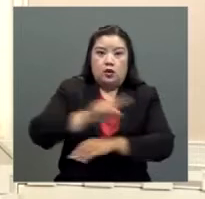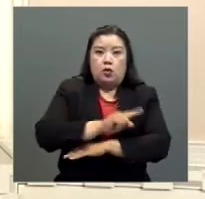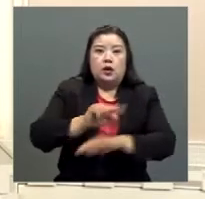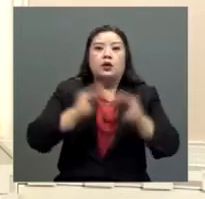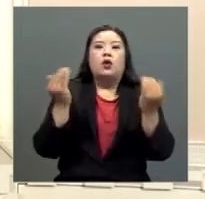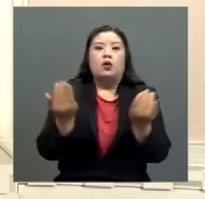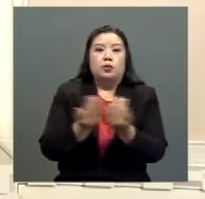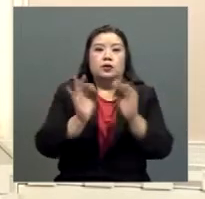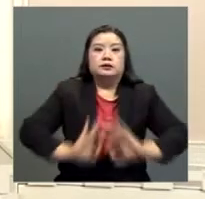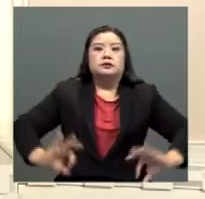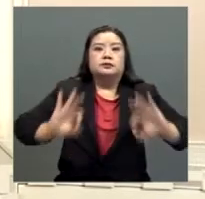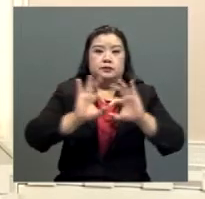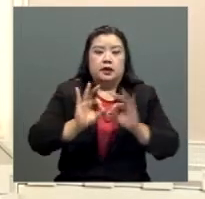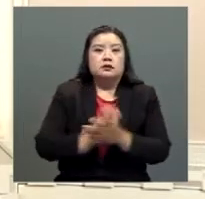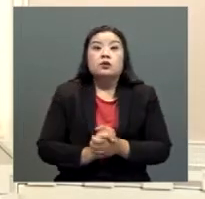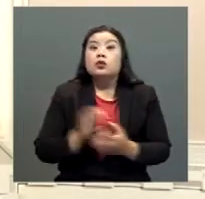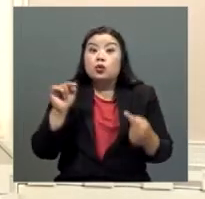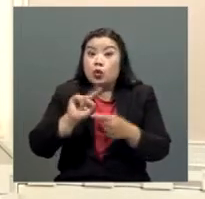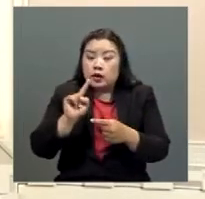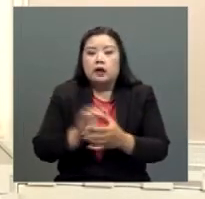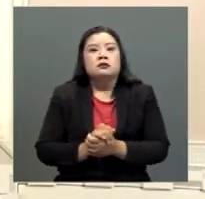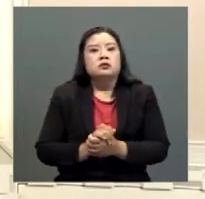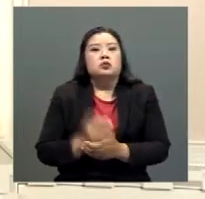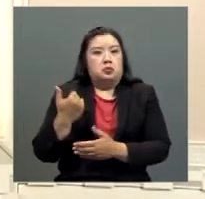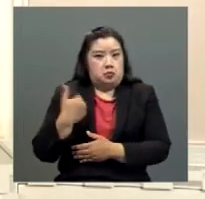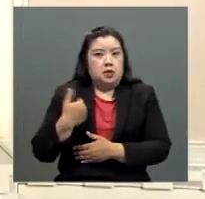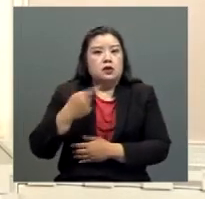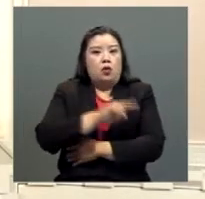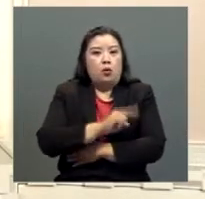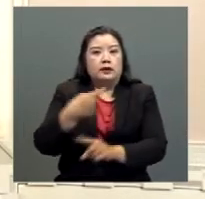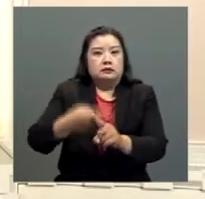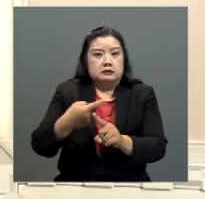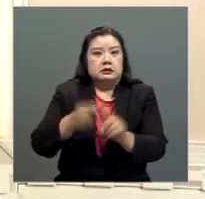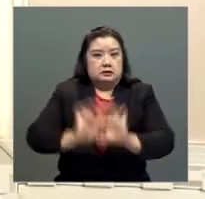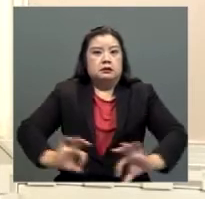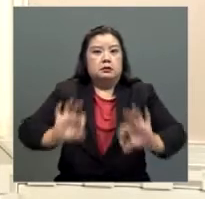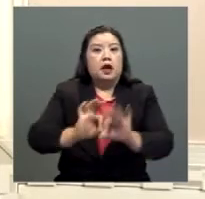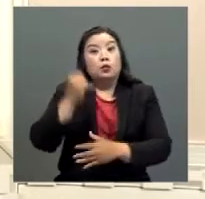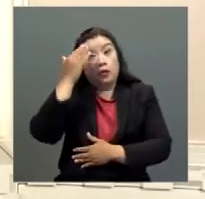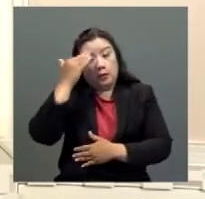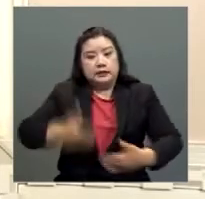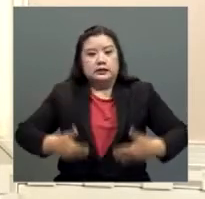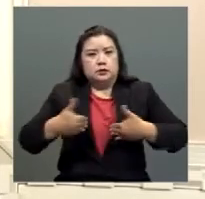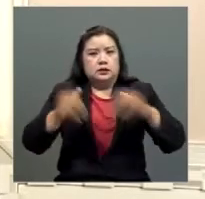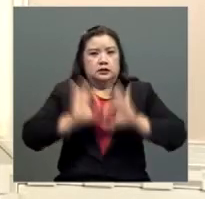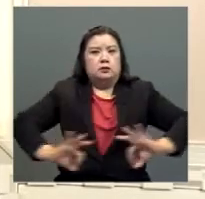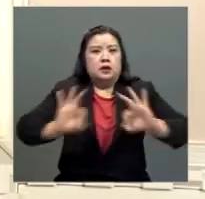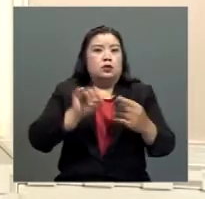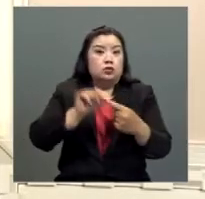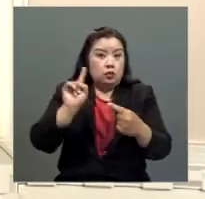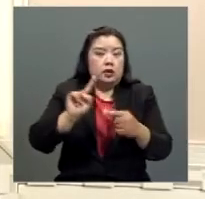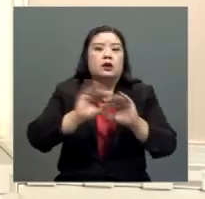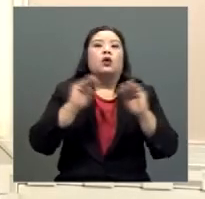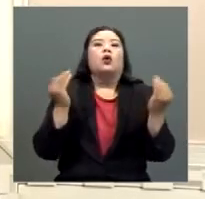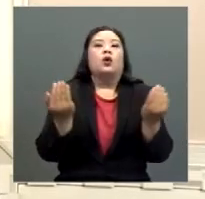หมายเพราะเป็นช่วงเวลาที่ทำให้เราได้เห็นว่าสิ่งที่มีค่ามากที่สุดในชีวิตของเรานั้นก็คือครอบครัวไม่ว่าเรา